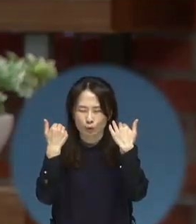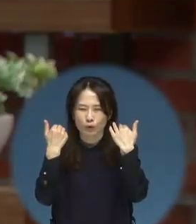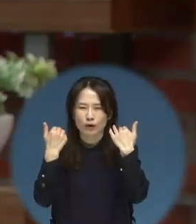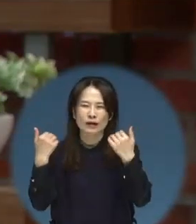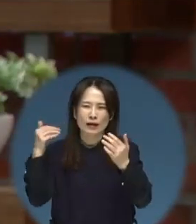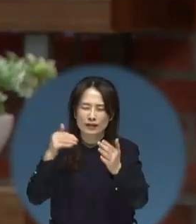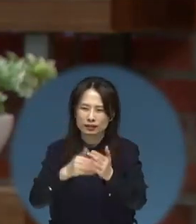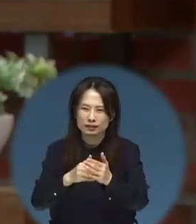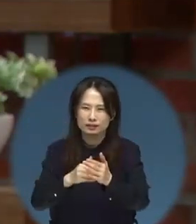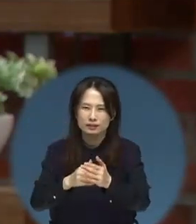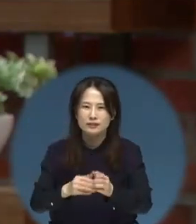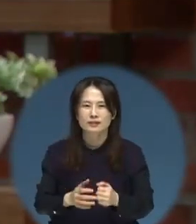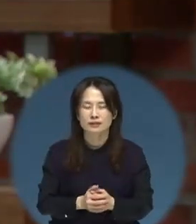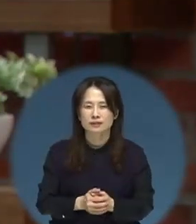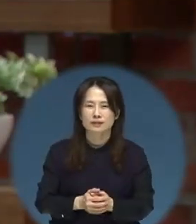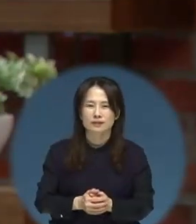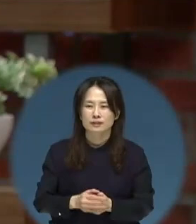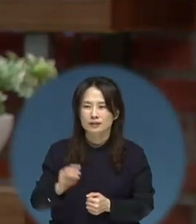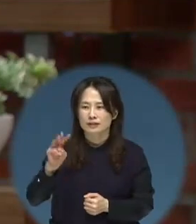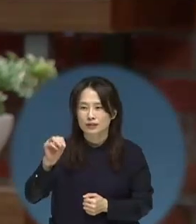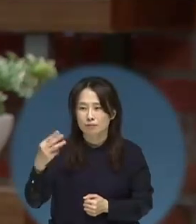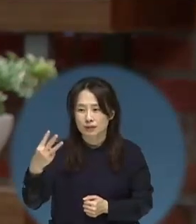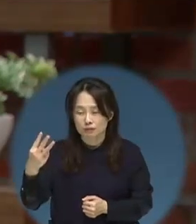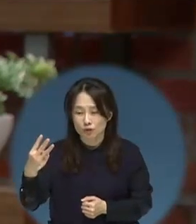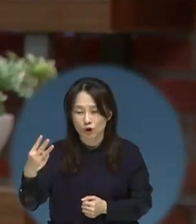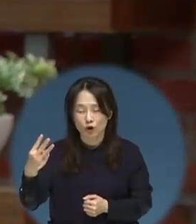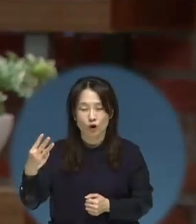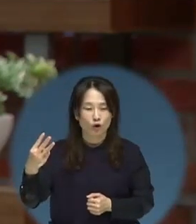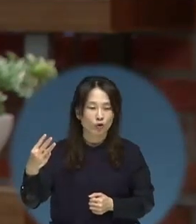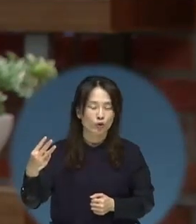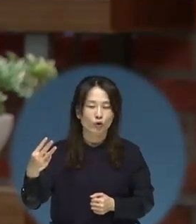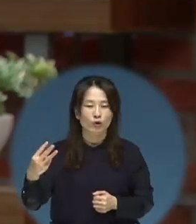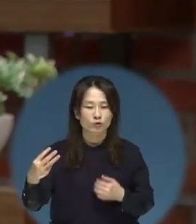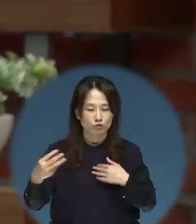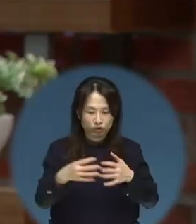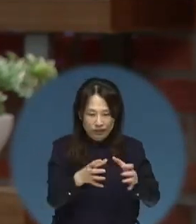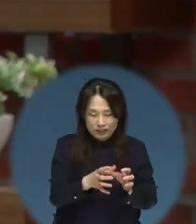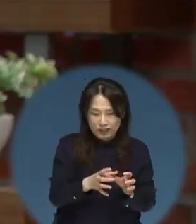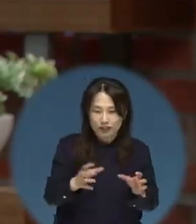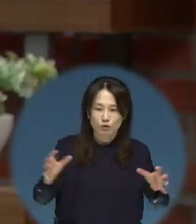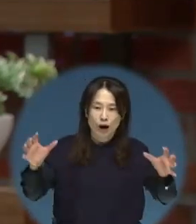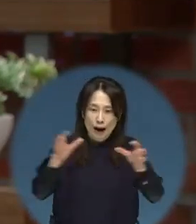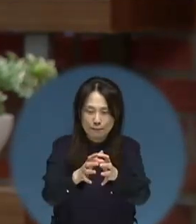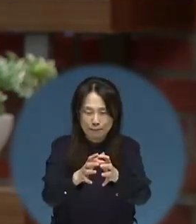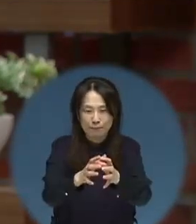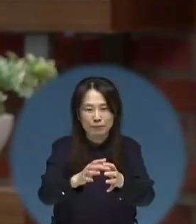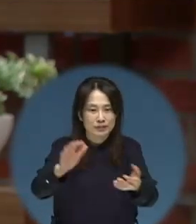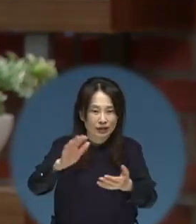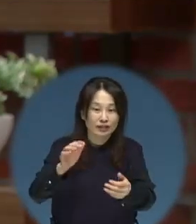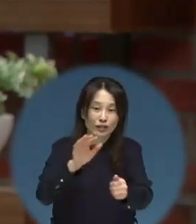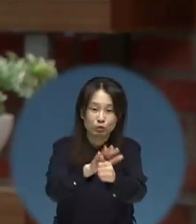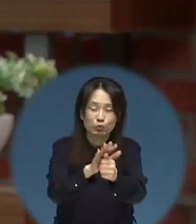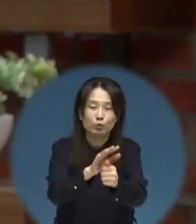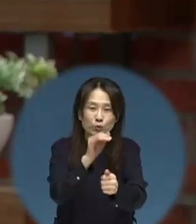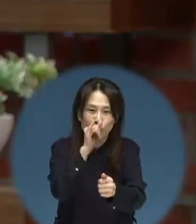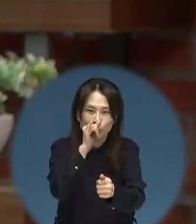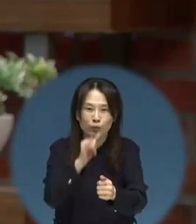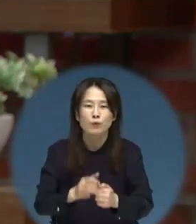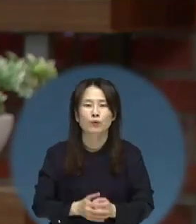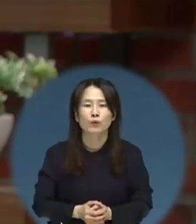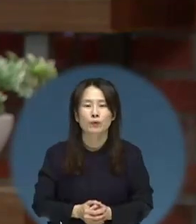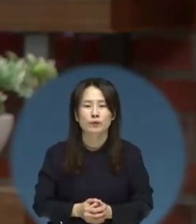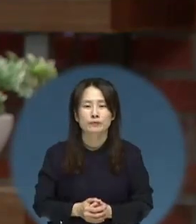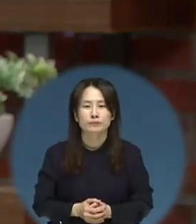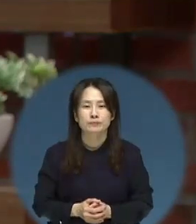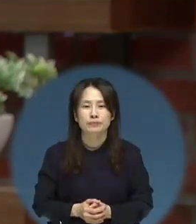부담해줘서 하게 되고 대학을 가게 되면은 저는 개인적으로 이제 저희 학교를 나온 대학생들을 후원하고 있거든요. 이제 그런 경우는